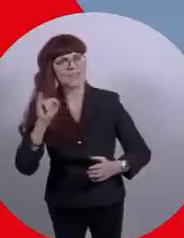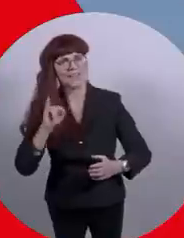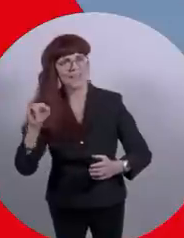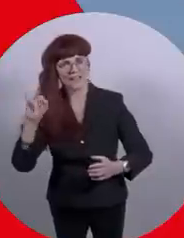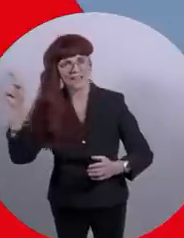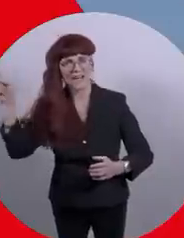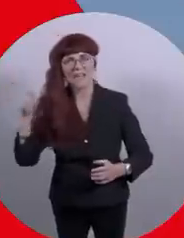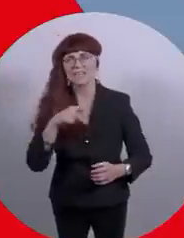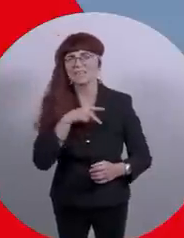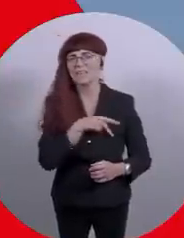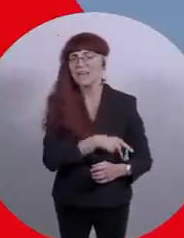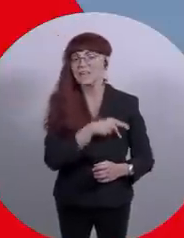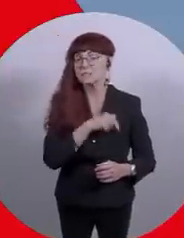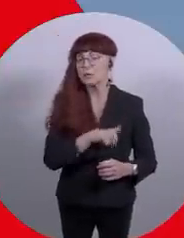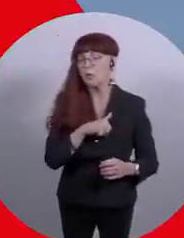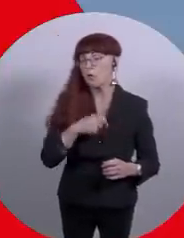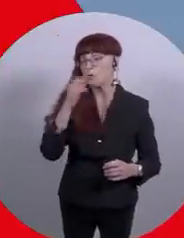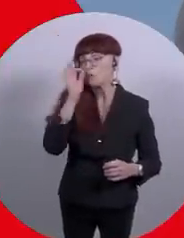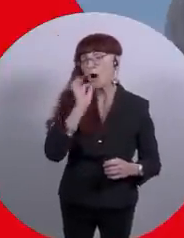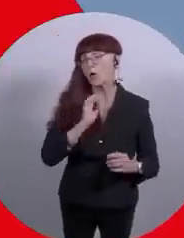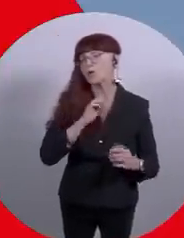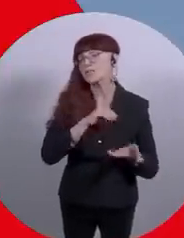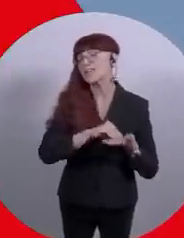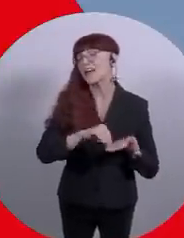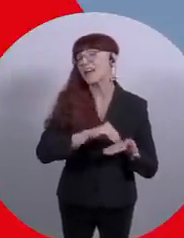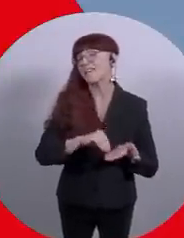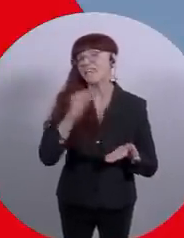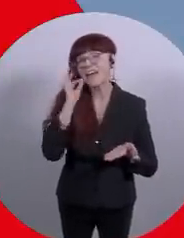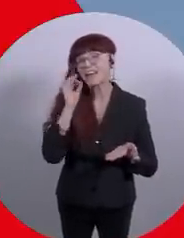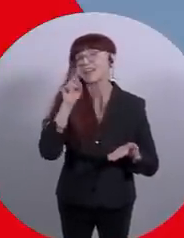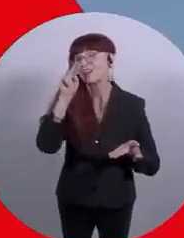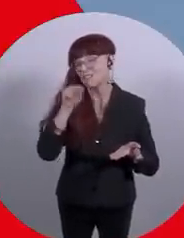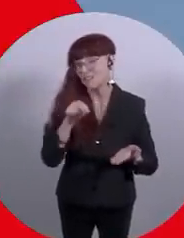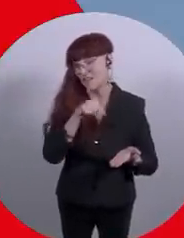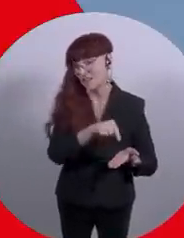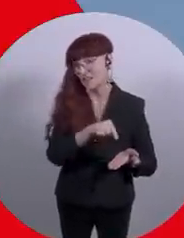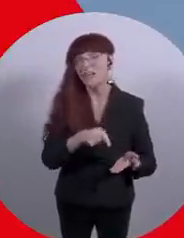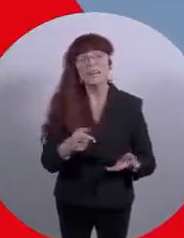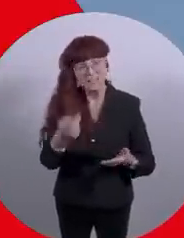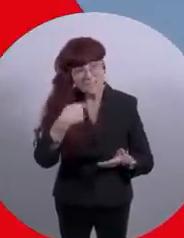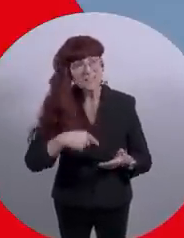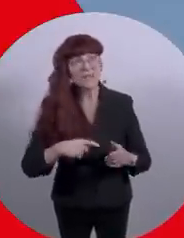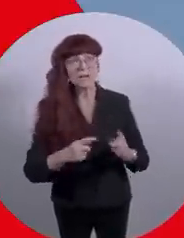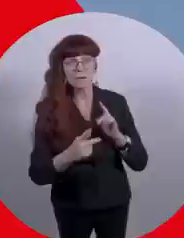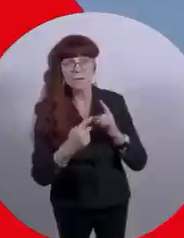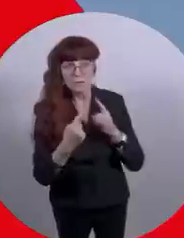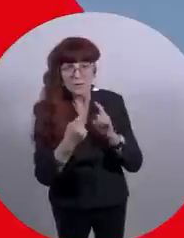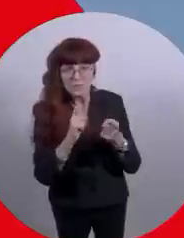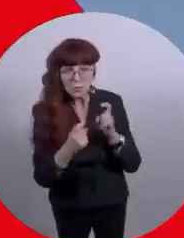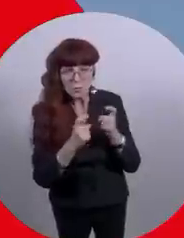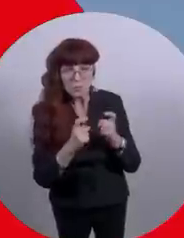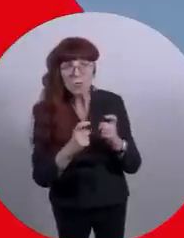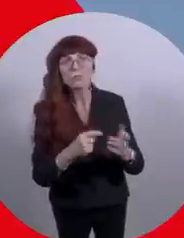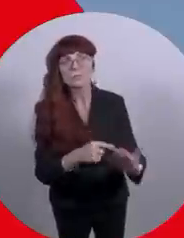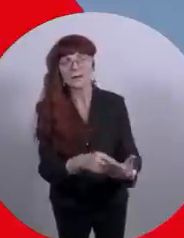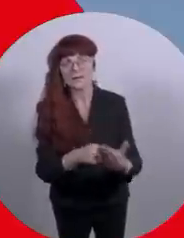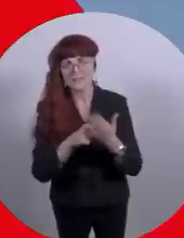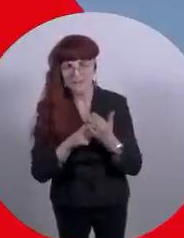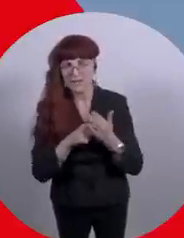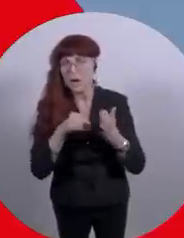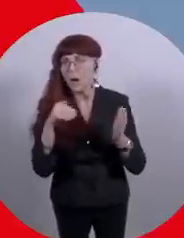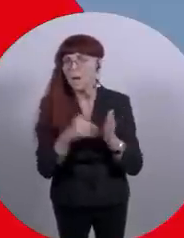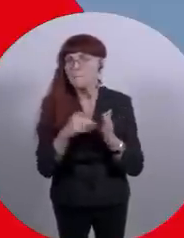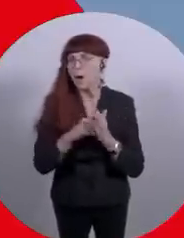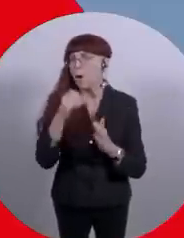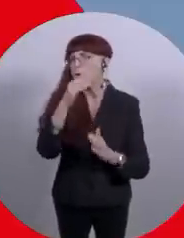spö-frauensekretärin in Wien und die mich überzeugt dass seine Quote brauchen weil ansonsten wird in dieser matchistischen Gesellschaft